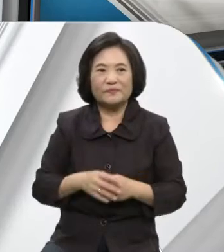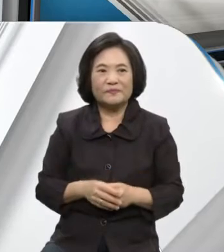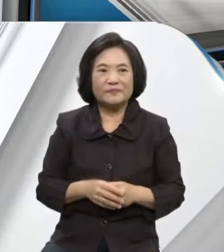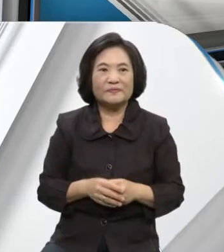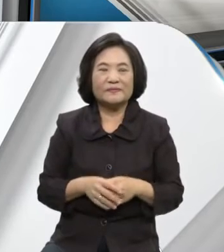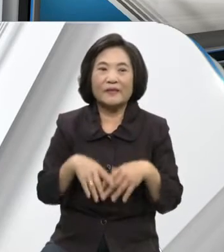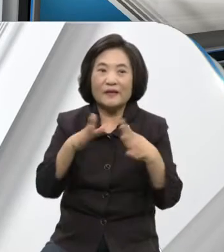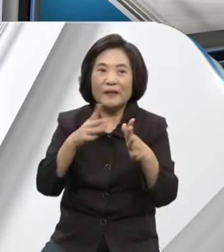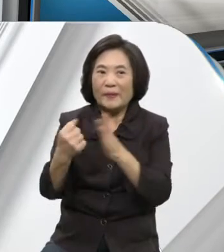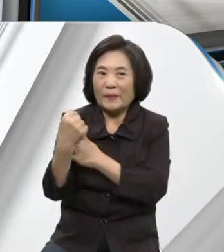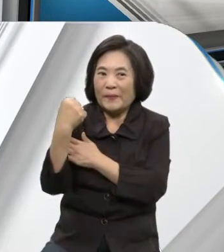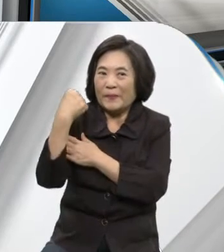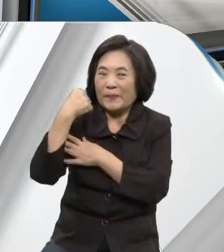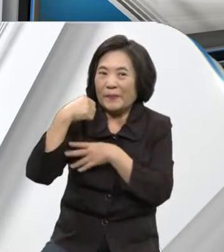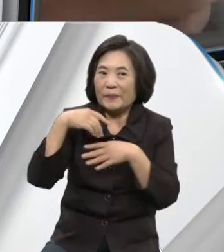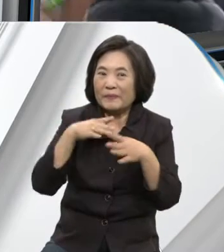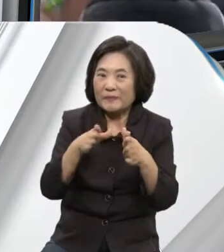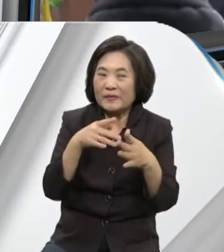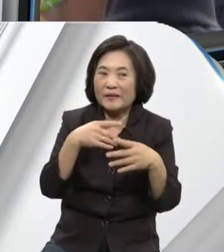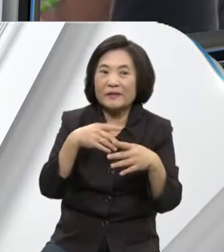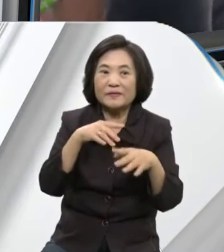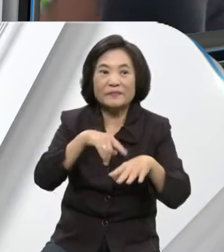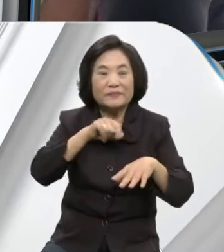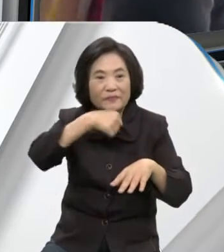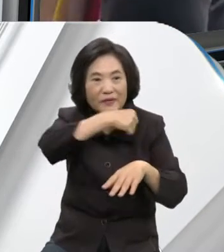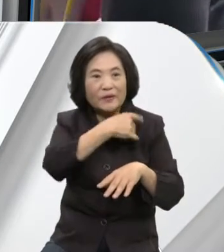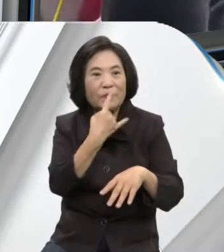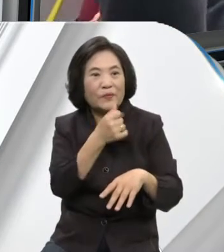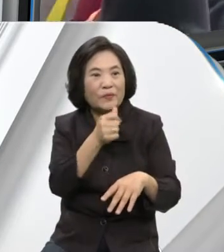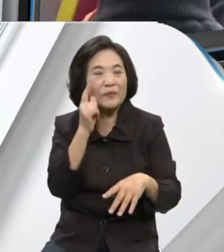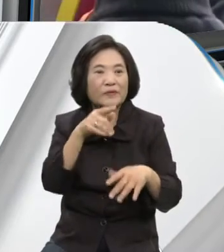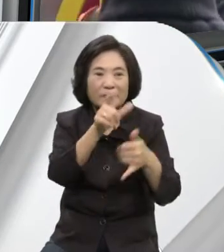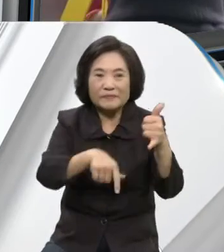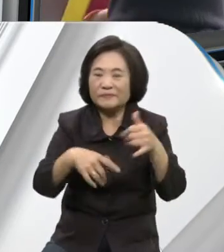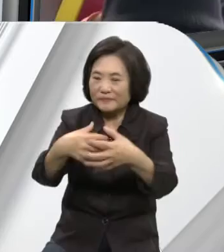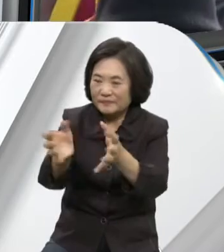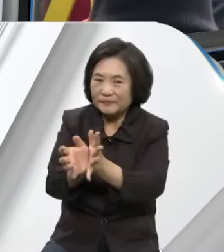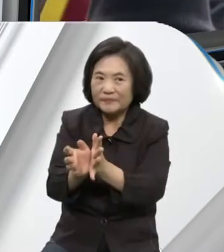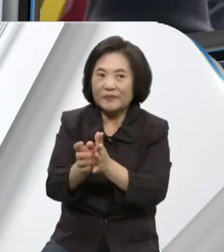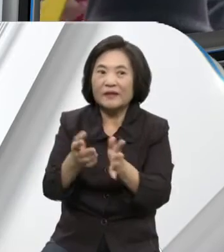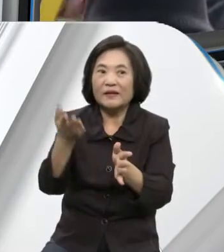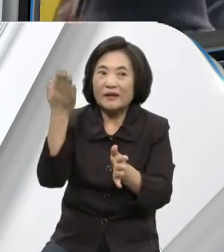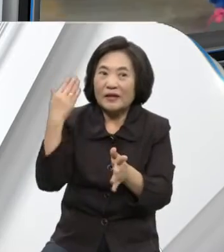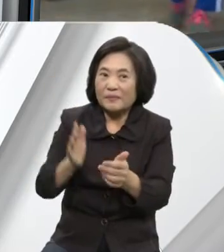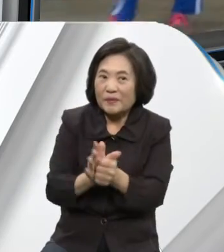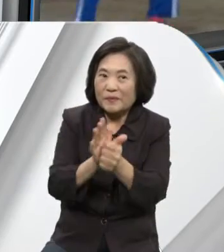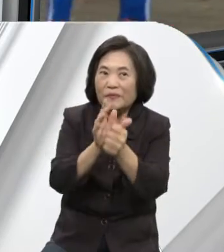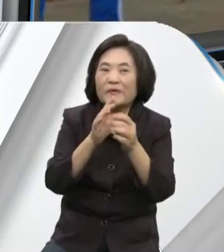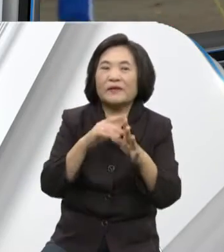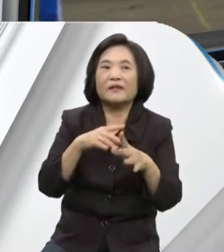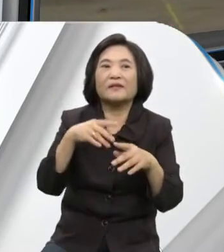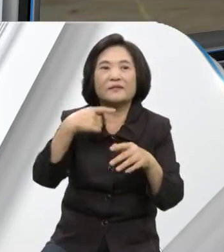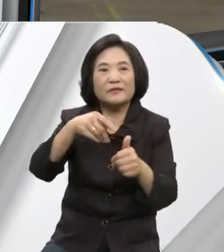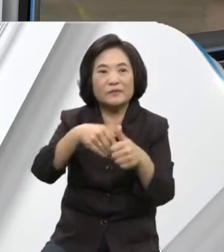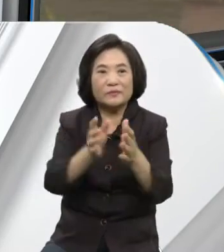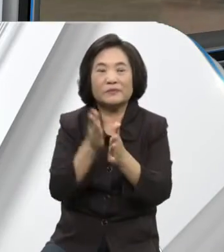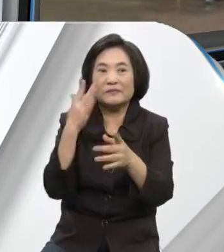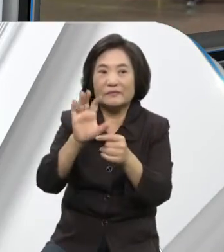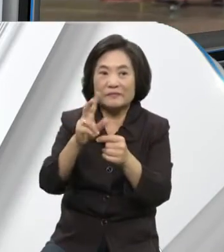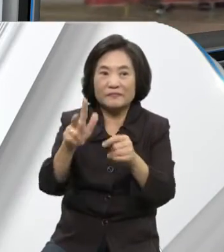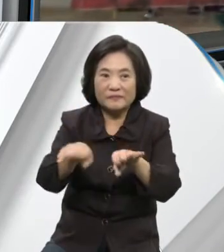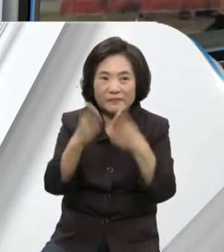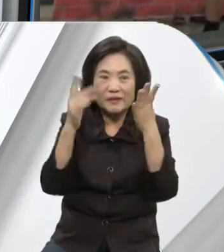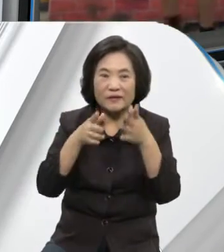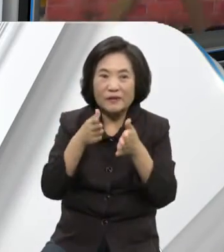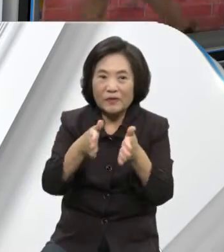我的鼓励三万多个推动本土语言的概念模式团体，高级部从民国1997年派的表彰推展本土语